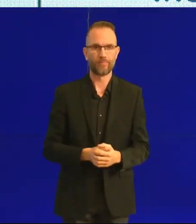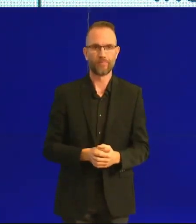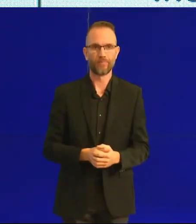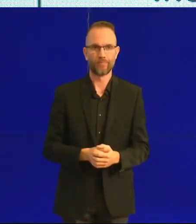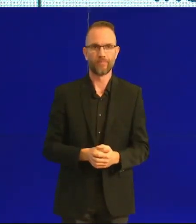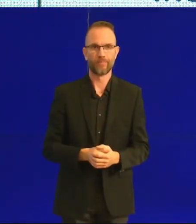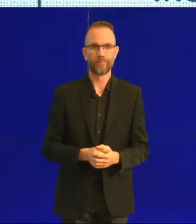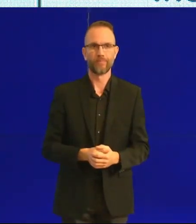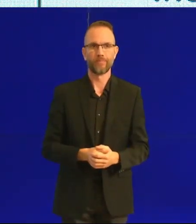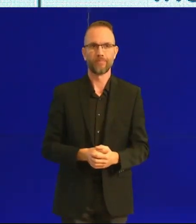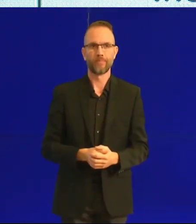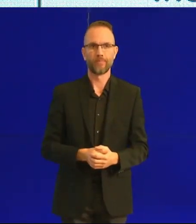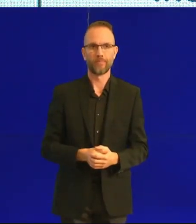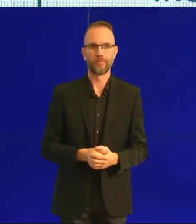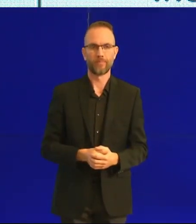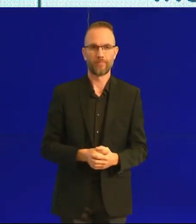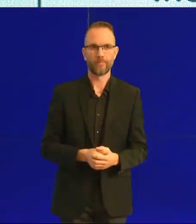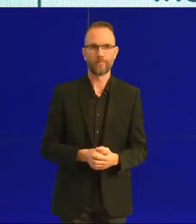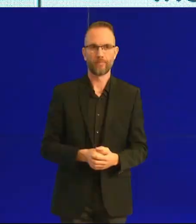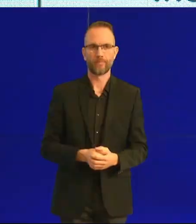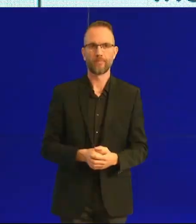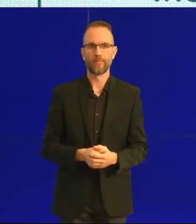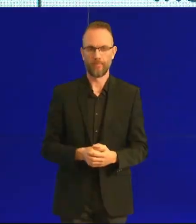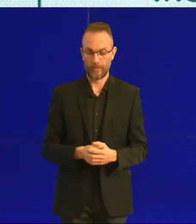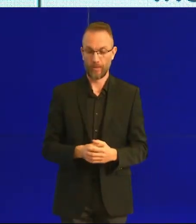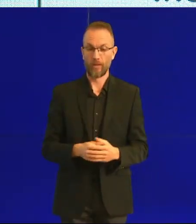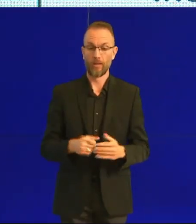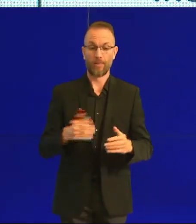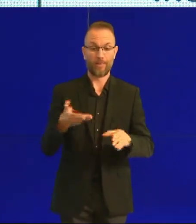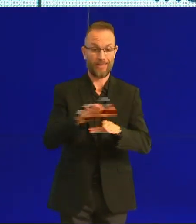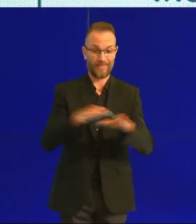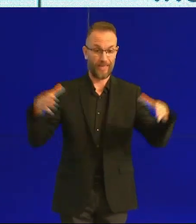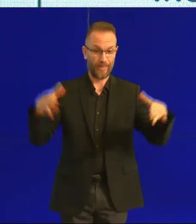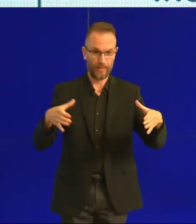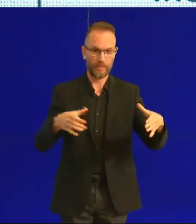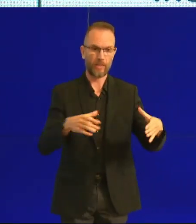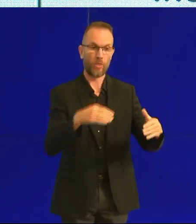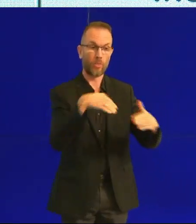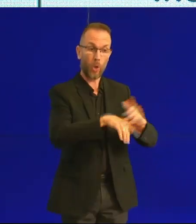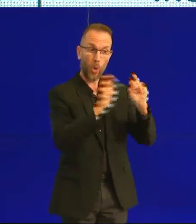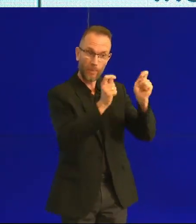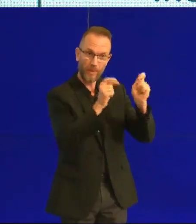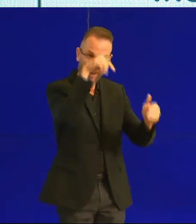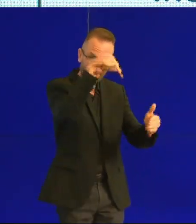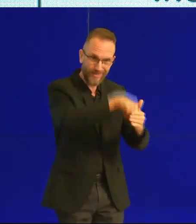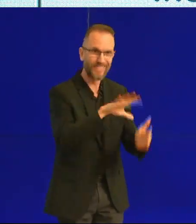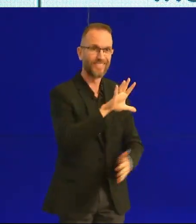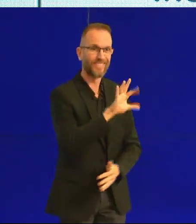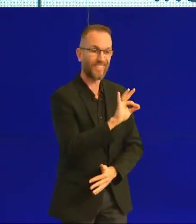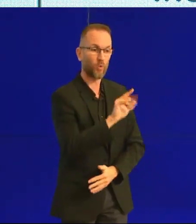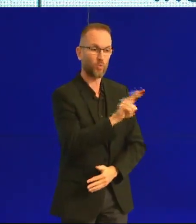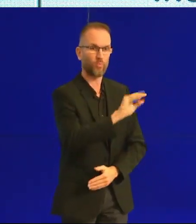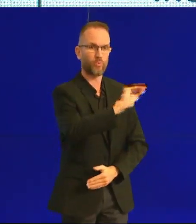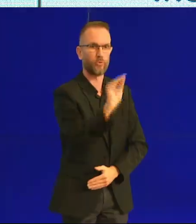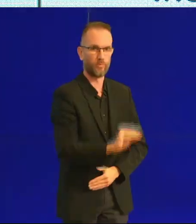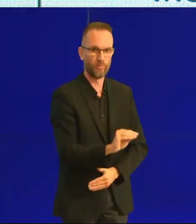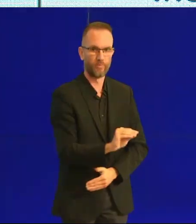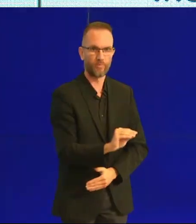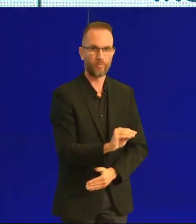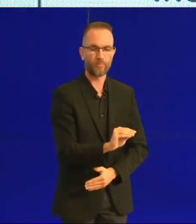dans un contexte hospitalier en belgique et le nombre total de décès à ce jour 2 4157